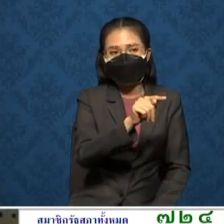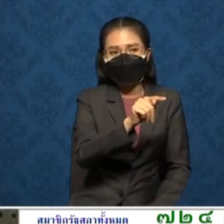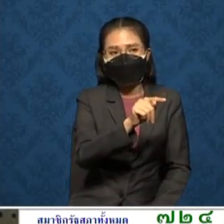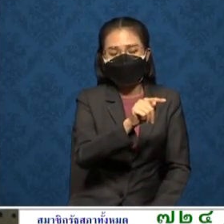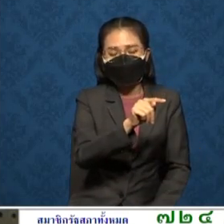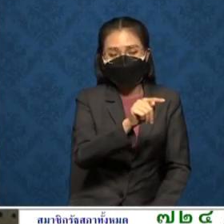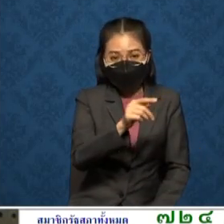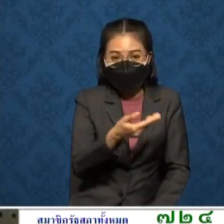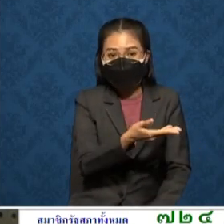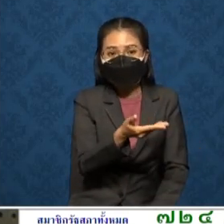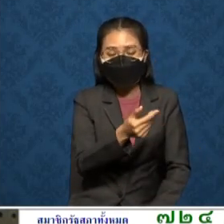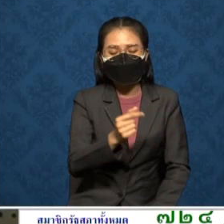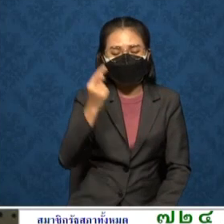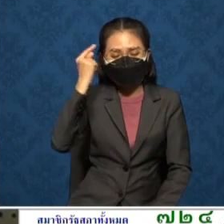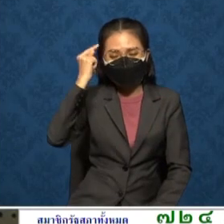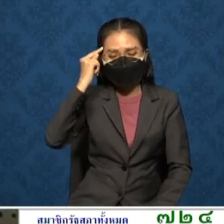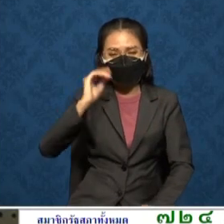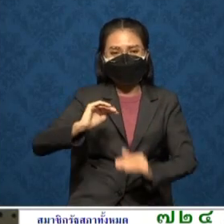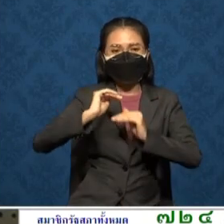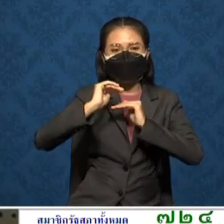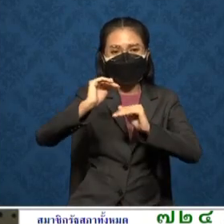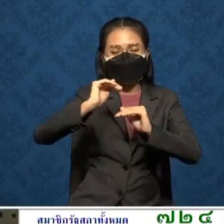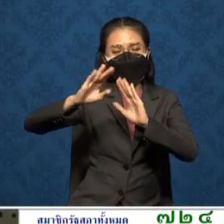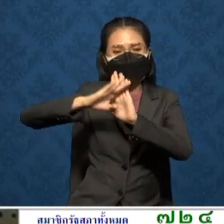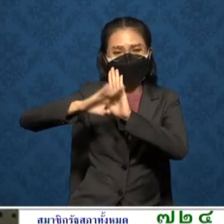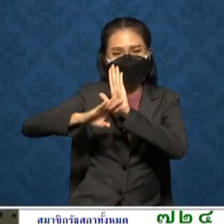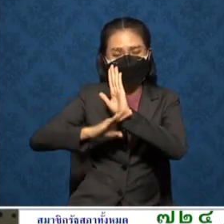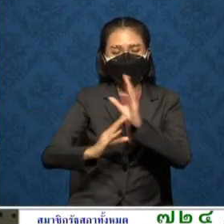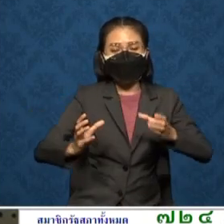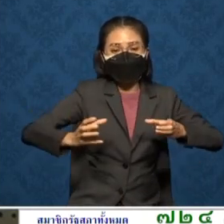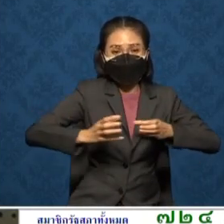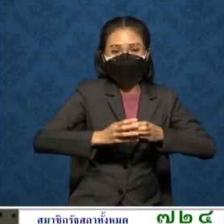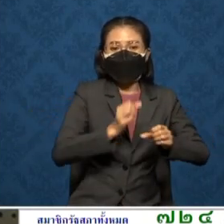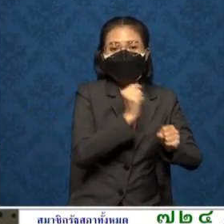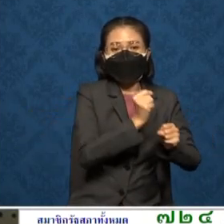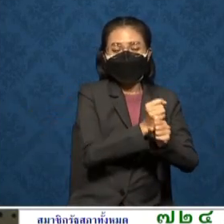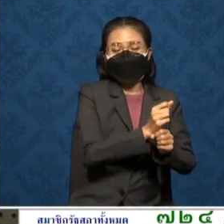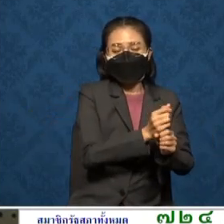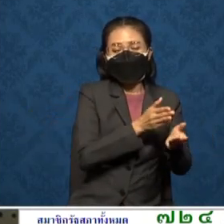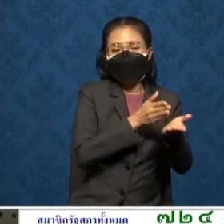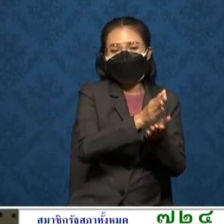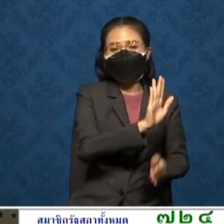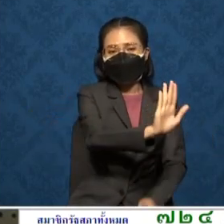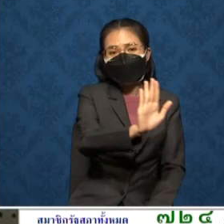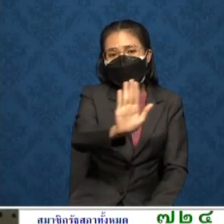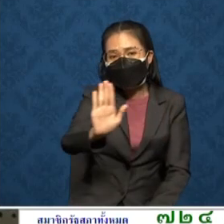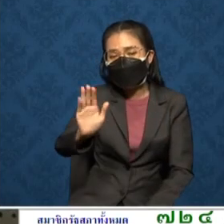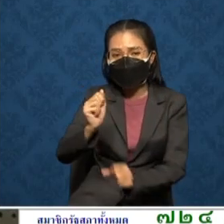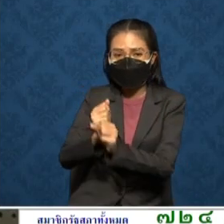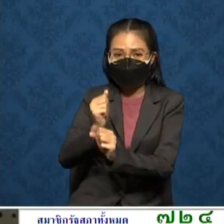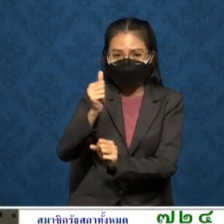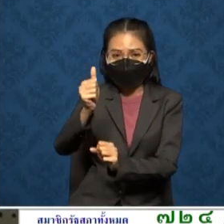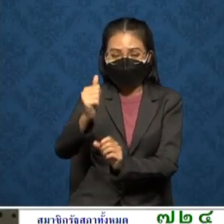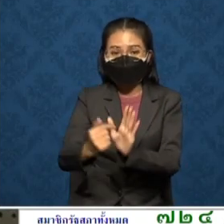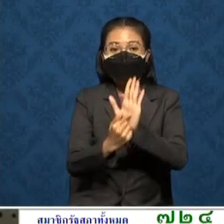ราสามารถกำหนดรายละเอียดสำหรับแต่ละหน่วยงานได้ยกตัวอย่างเช่นส